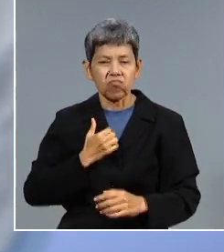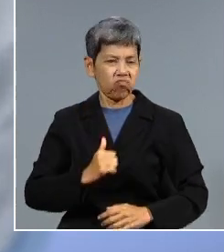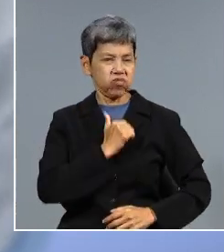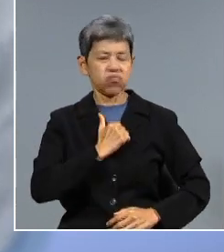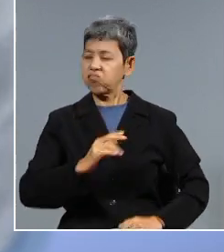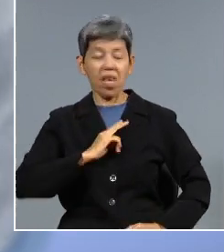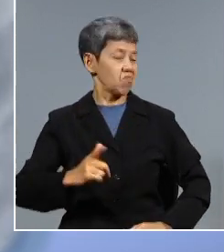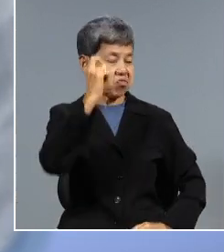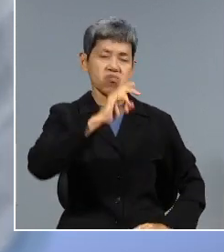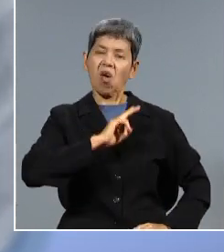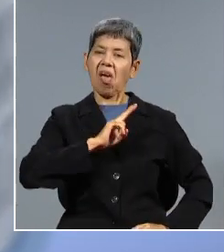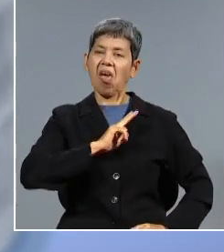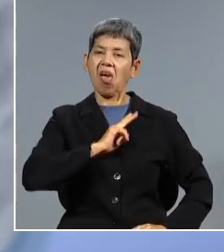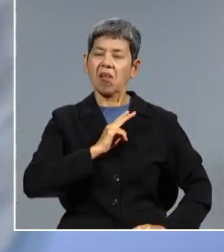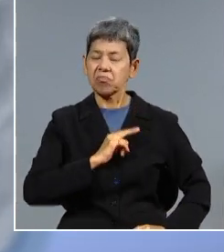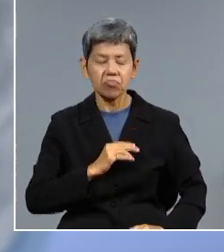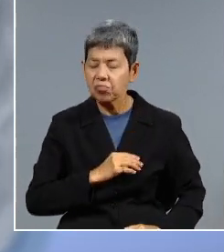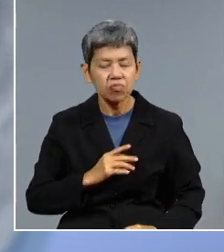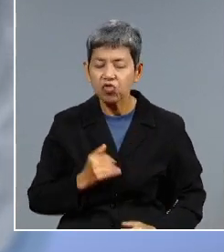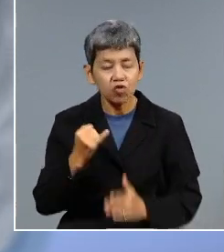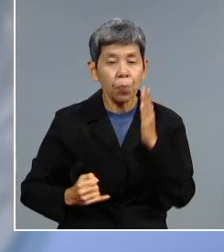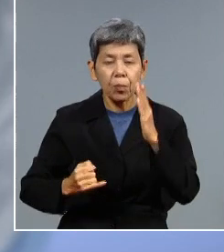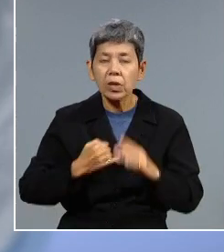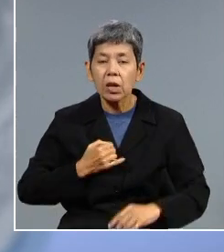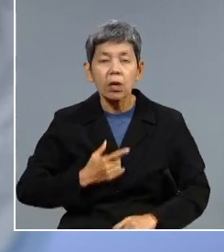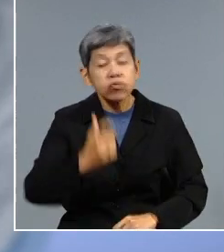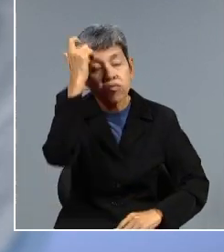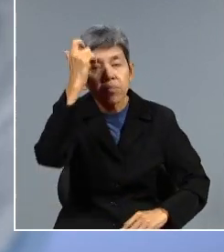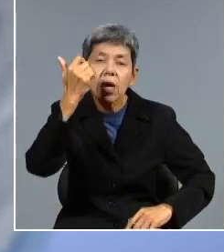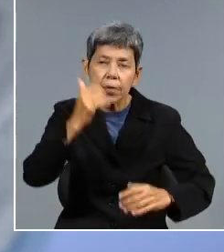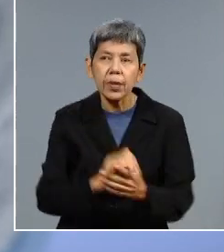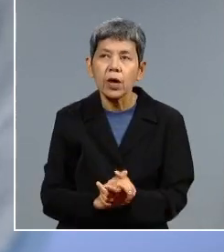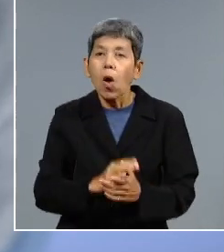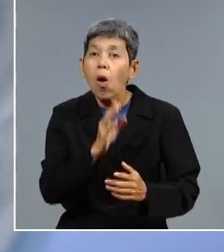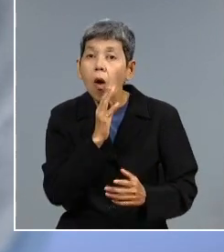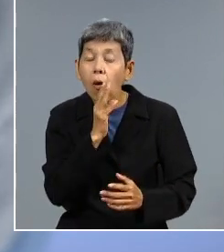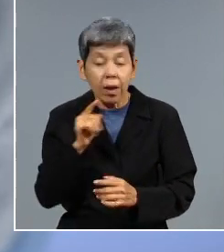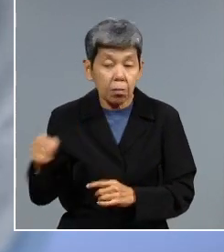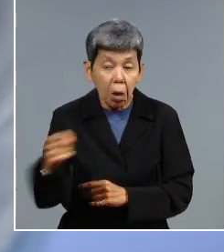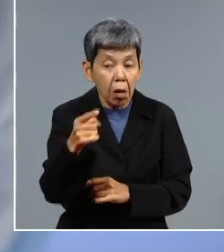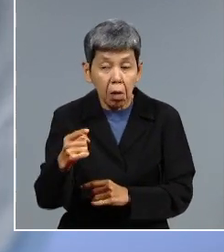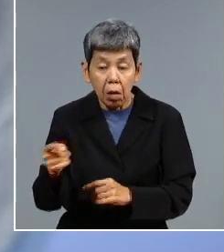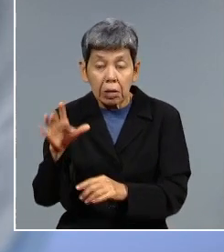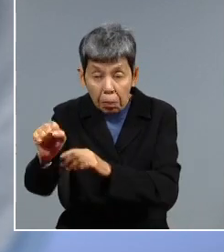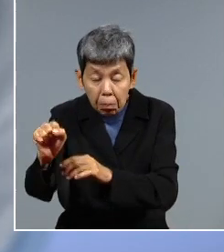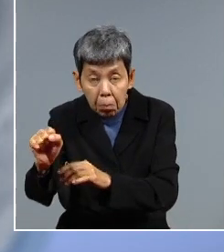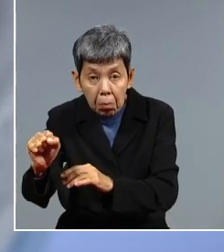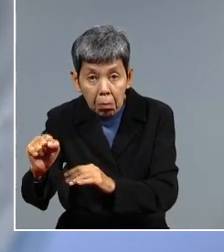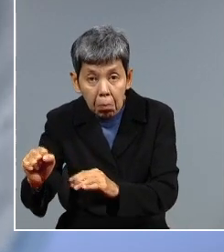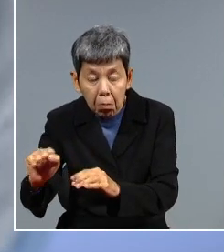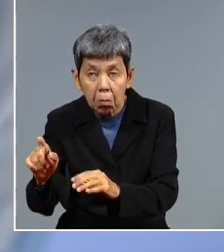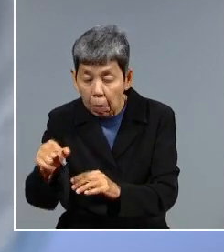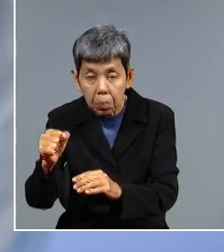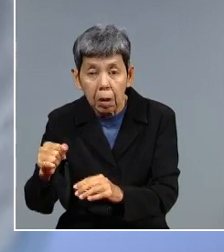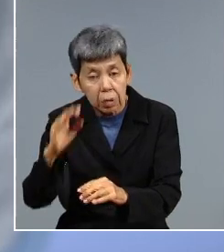เลงนะเขายิงเองเพราะว่าเรื่องไม่ยืดเยื้อค่ารอดอยู่รอดเลยถ้าเกิดว่าคนไปจ้างคนอื่นแล้วคนอื่นถูกจับปุ๊บเนี่ยคนอื่น